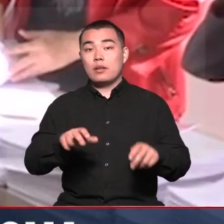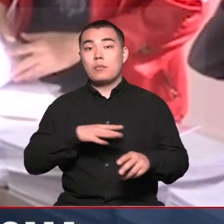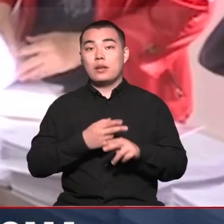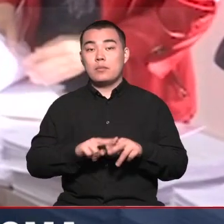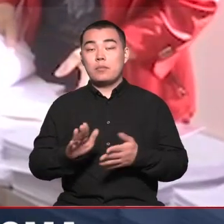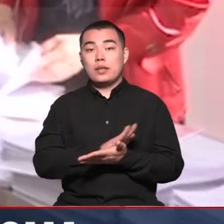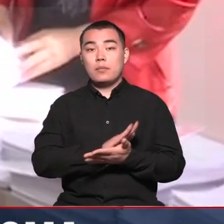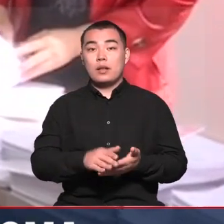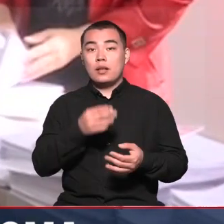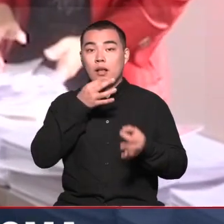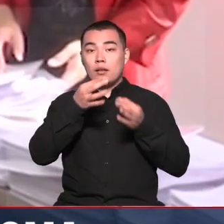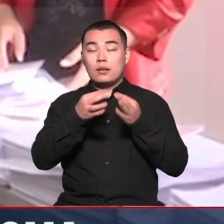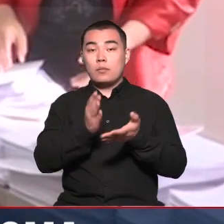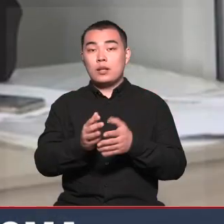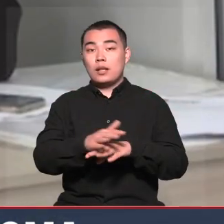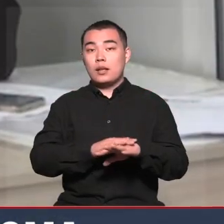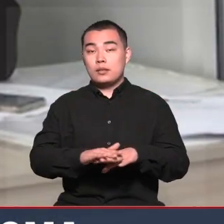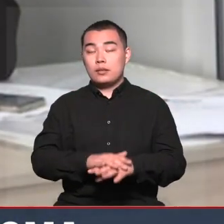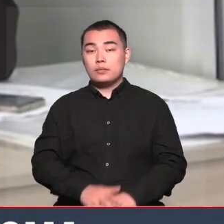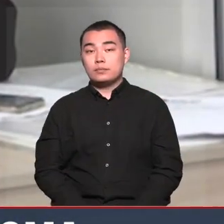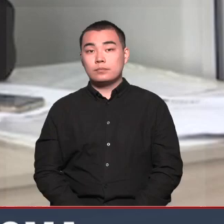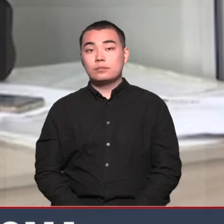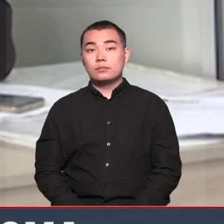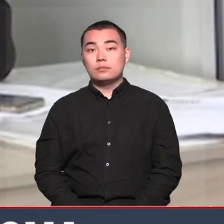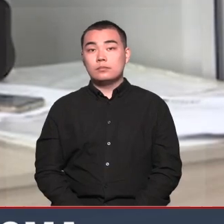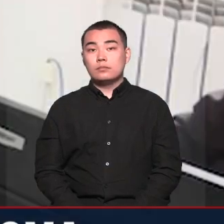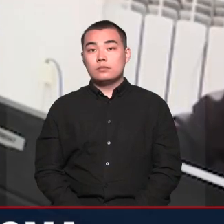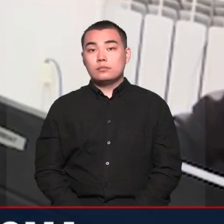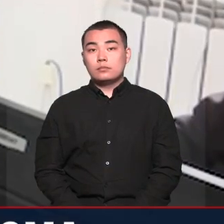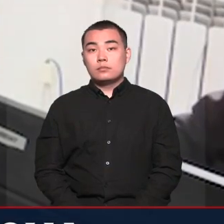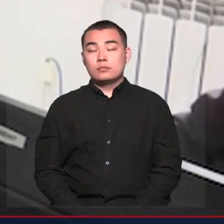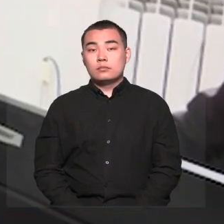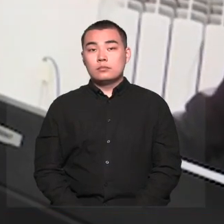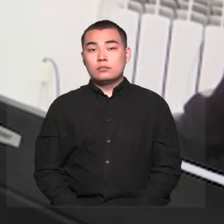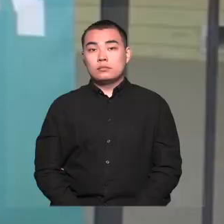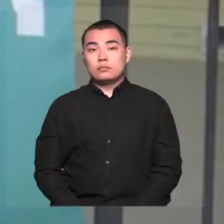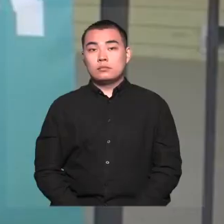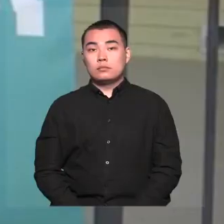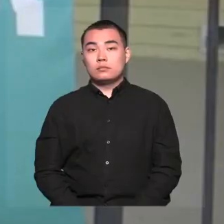оказывает бесплатную консультацию населению. Эльмира Ержанова, Жолдыз Кайраткызы, Жибек Жолы, Атырауская область.